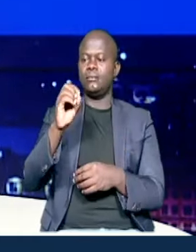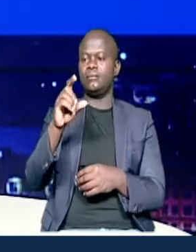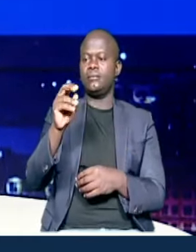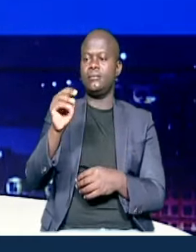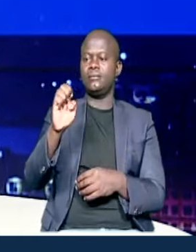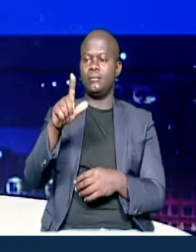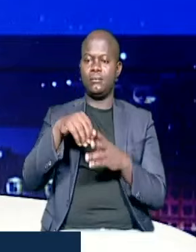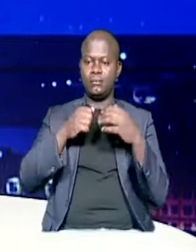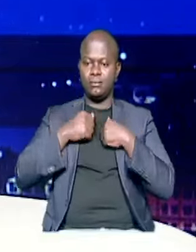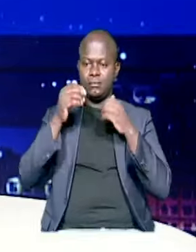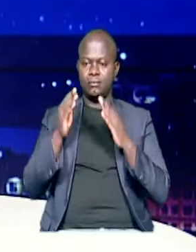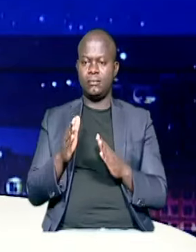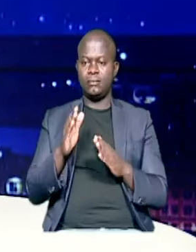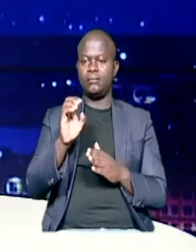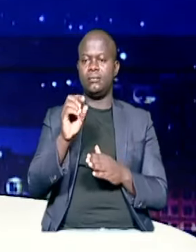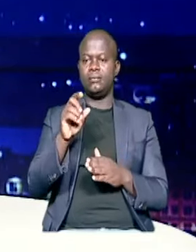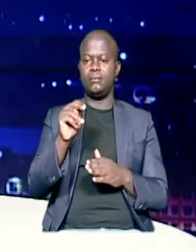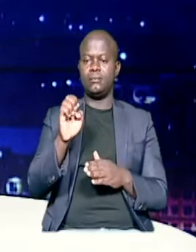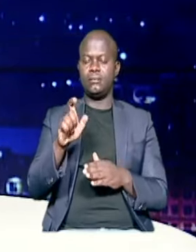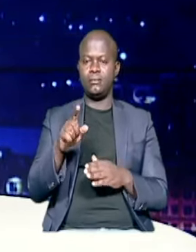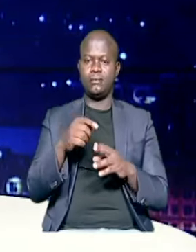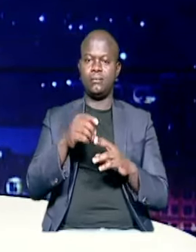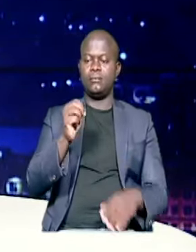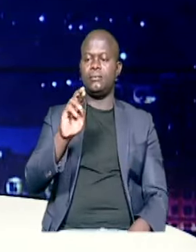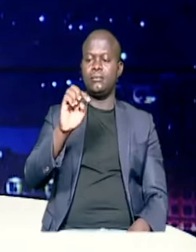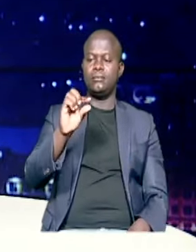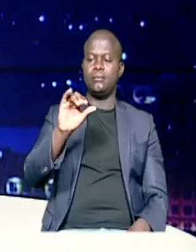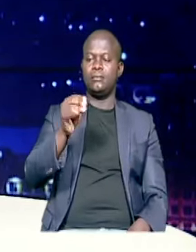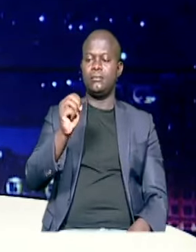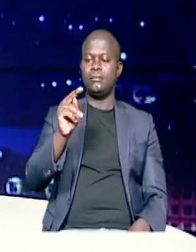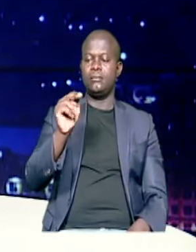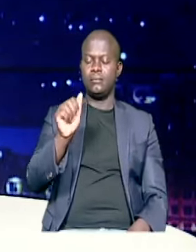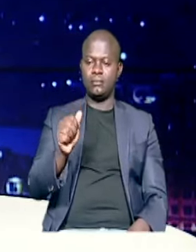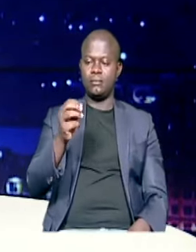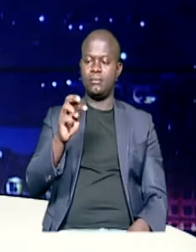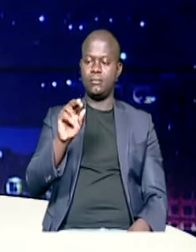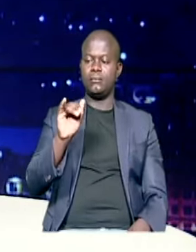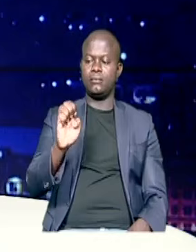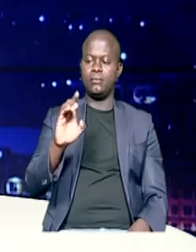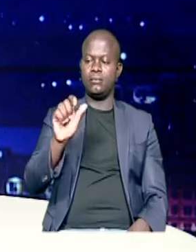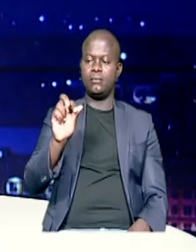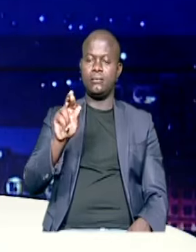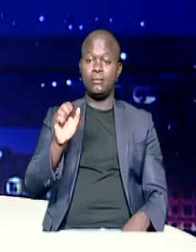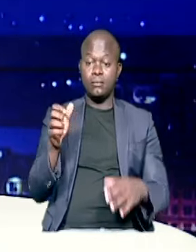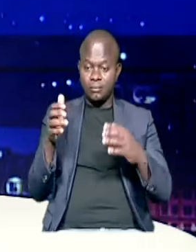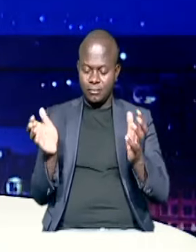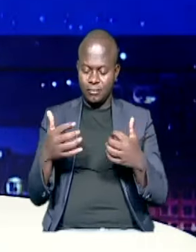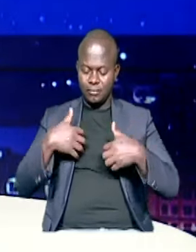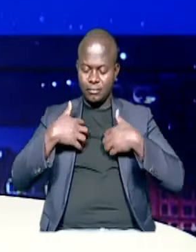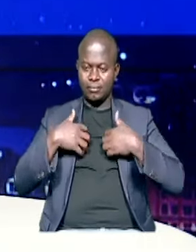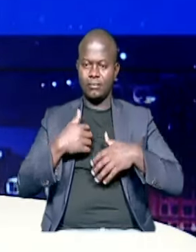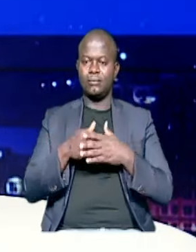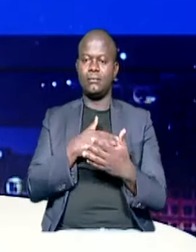Rwanda akaba ari colonel Muragijimana Marie Claire avuga ko kujya mu gisirikare yabitewe n'ishyaka yiyumvagamo